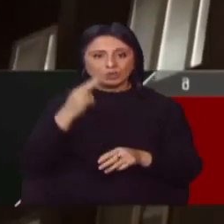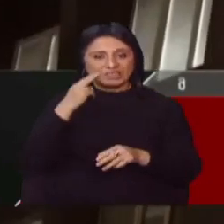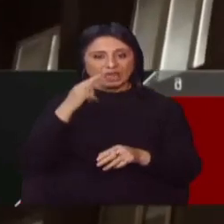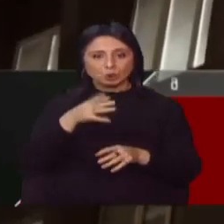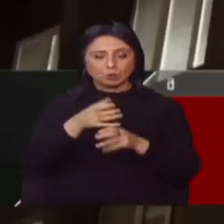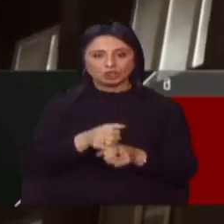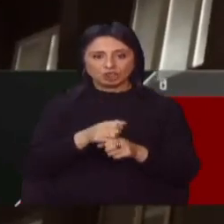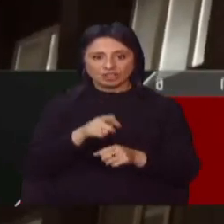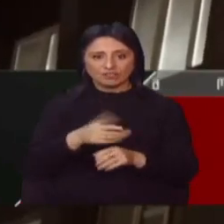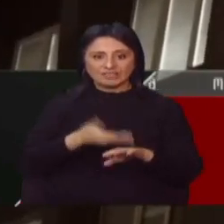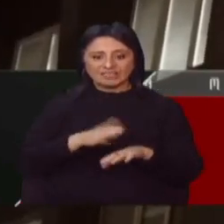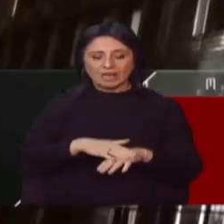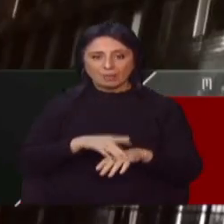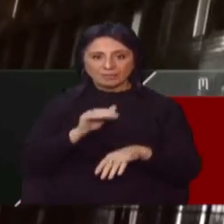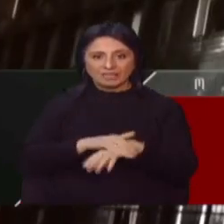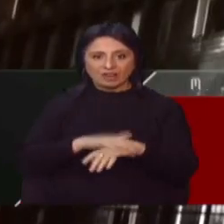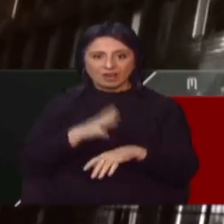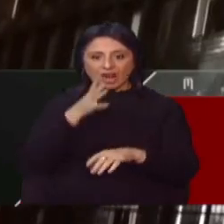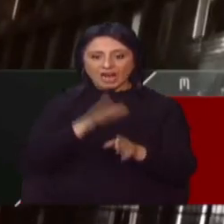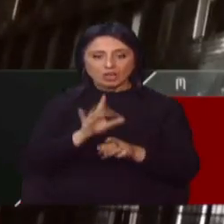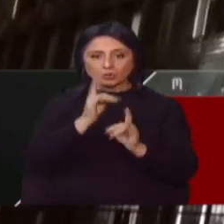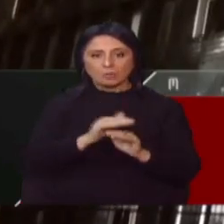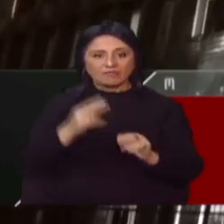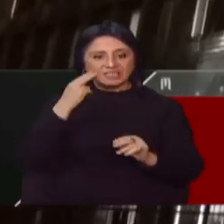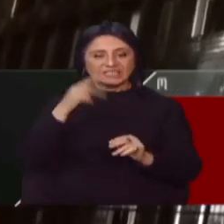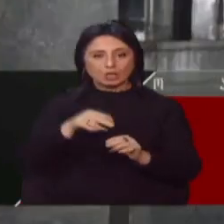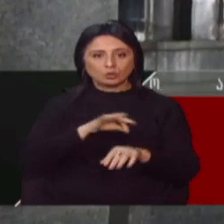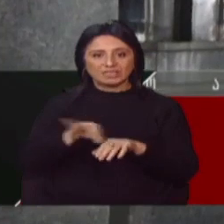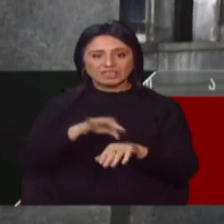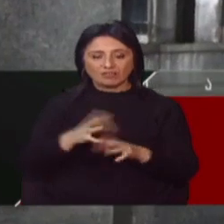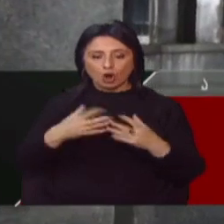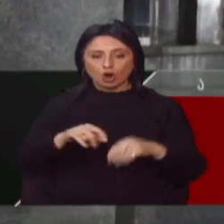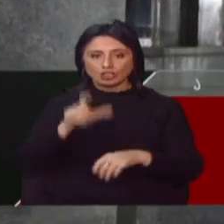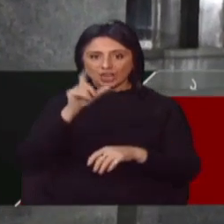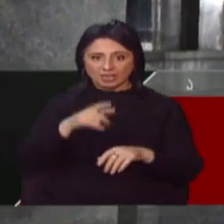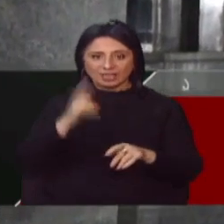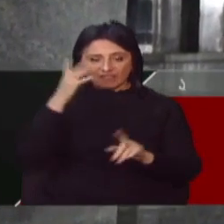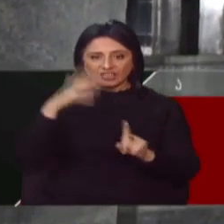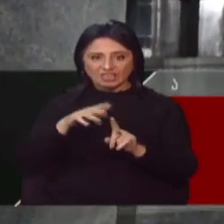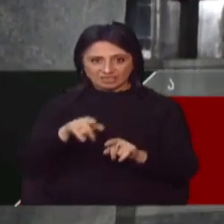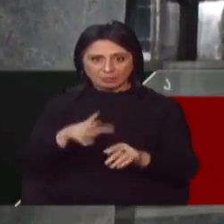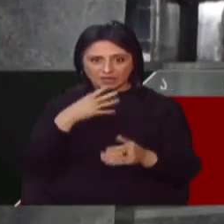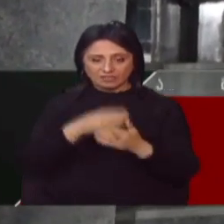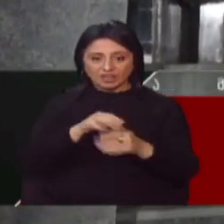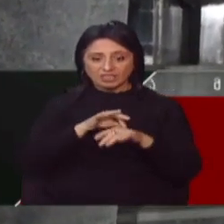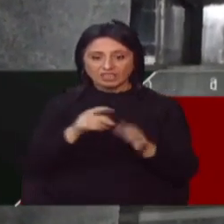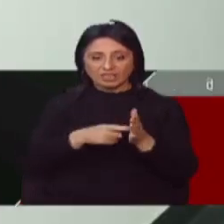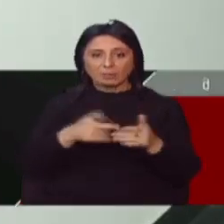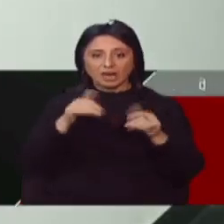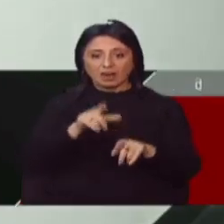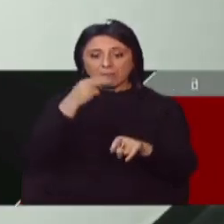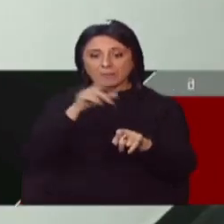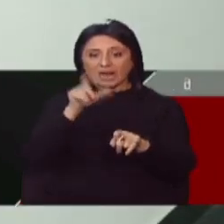сексуалури шевитроеба дамам зимебел гаремоебаши арасулсован бавши обзе сексуалури залодоба оджахи сэрзе тавдасма. Чатаребули гамодзеби